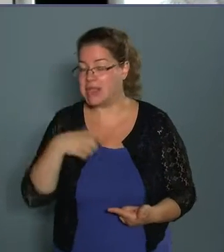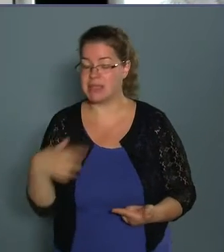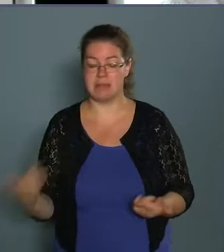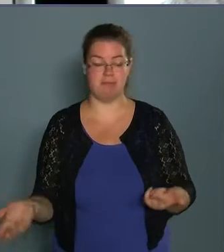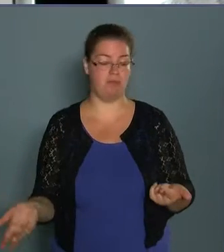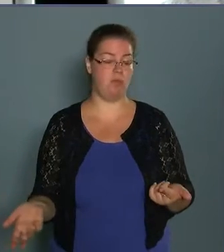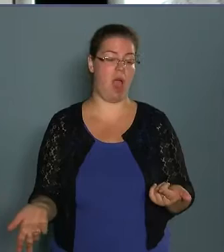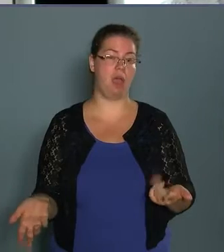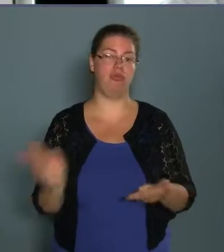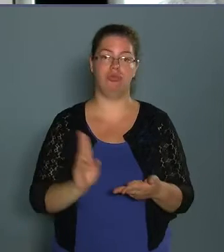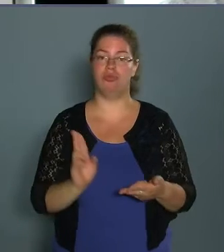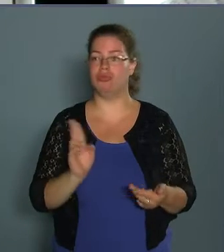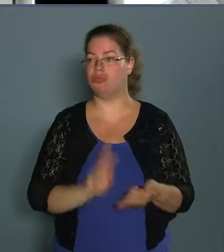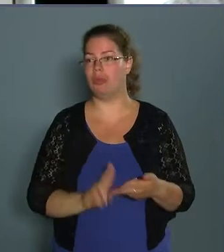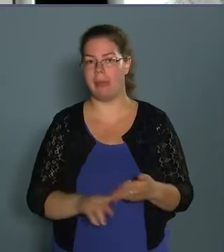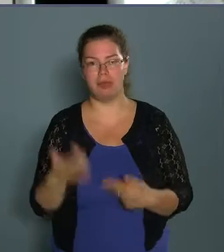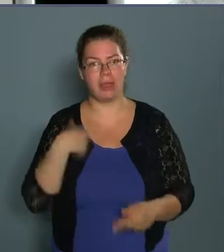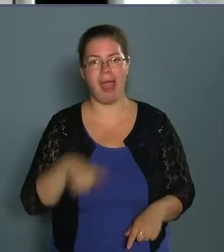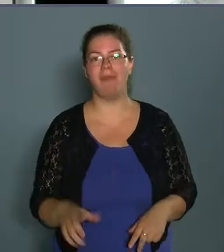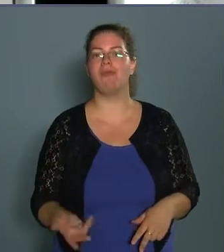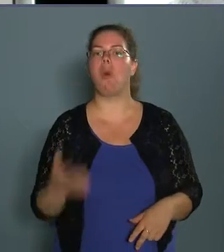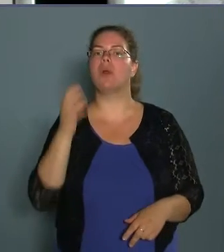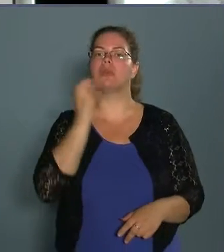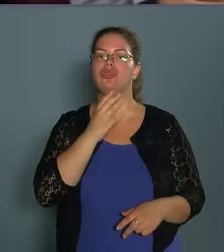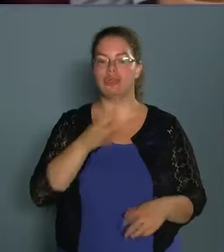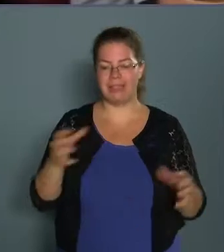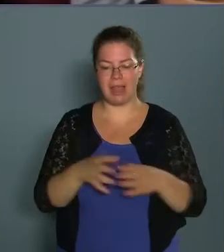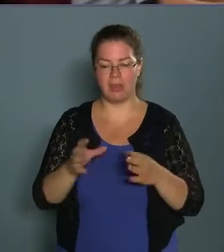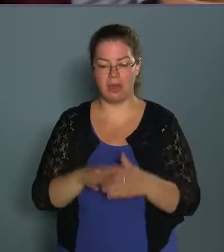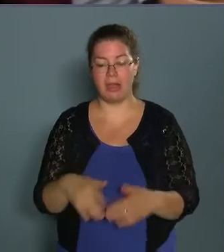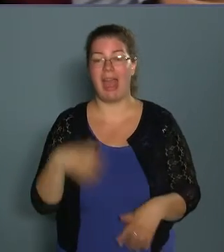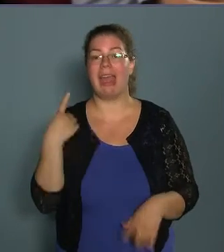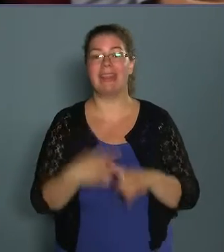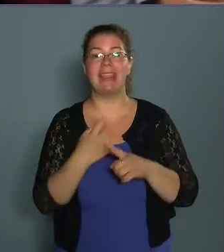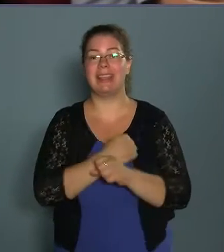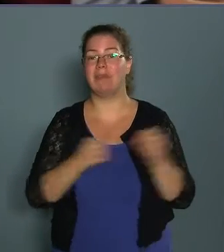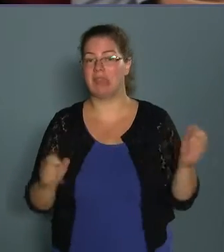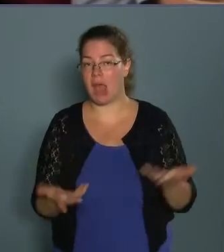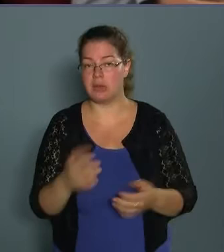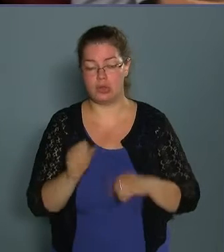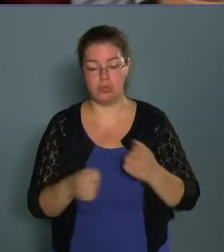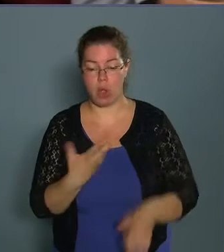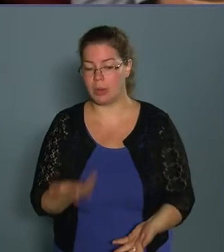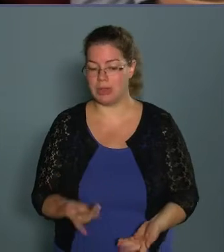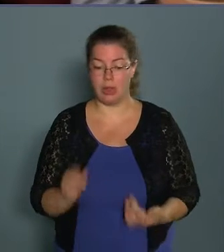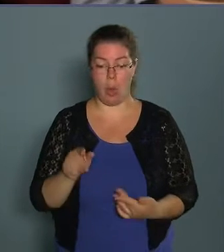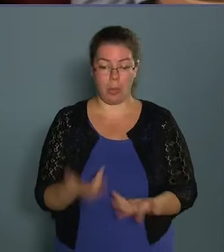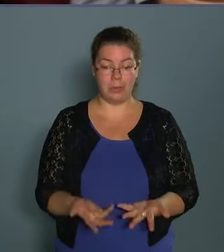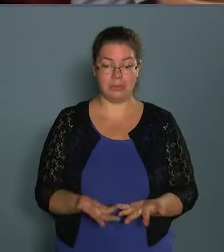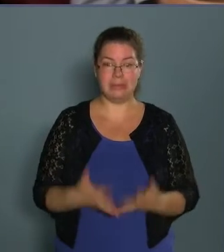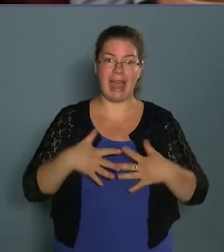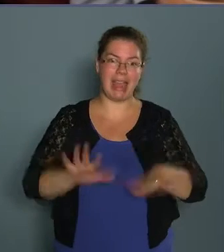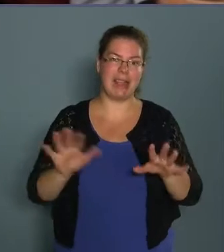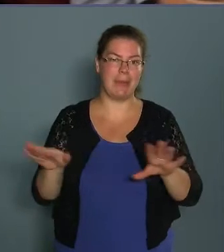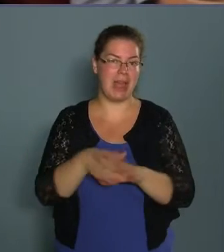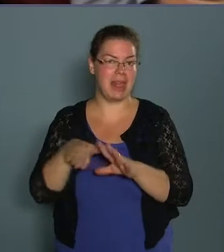esztendős ünnepsége zajlott, a Kossuthi Társaság negyed évszázados működése, és ön